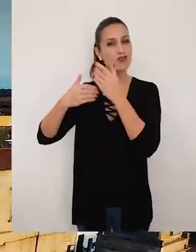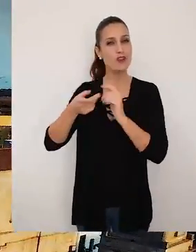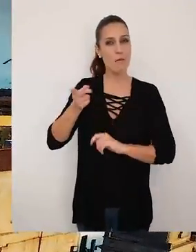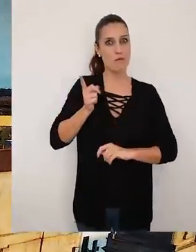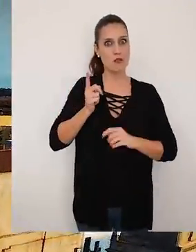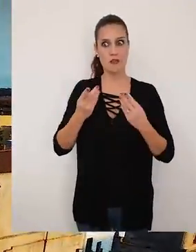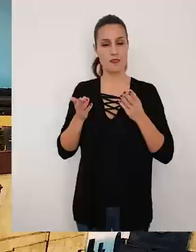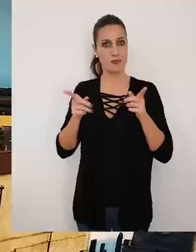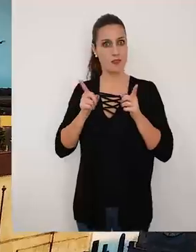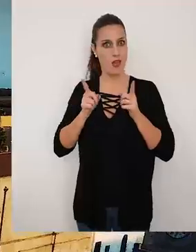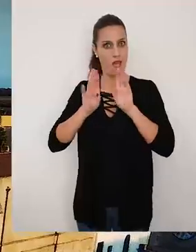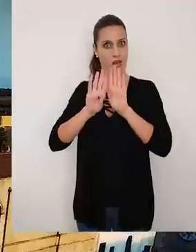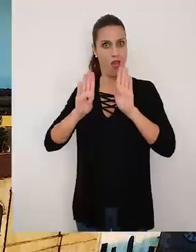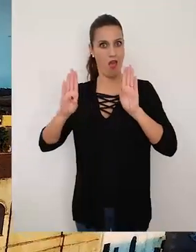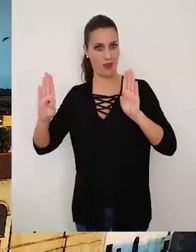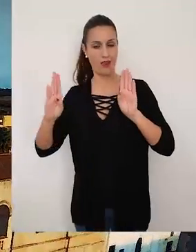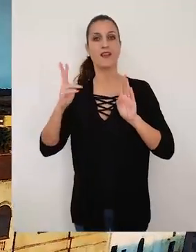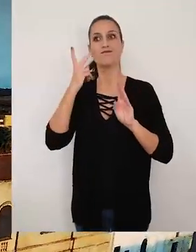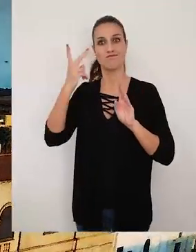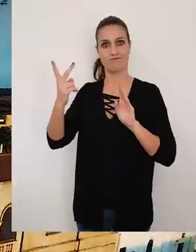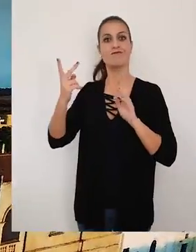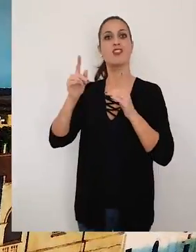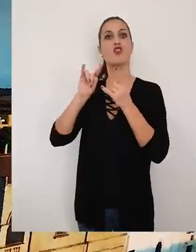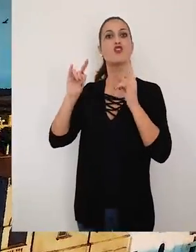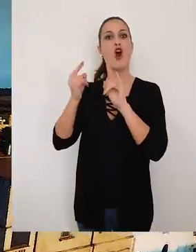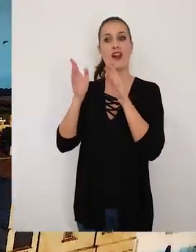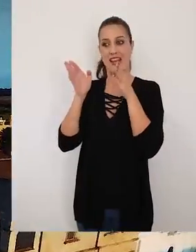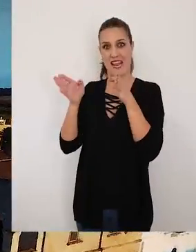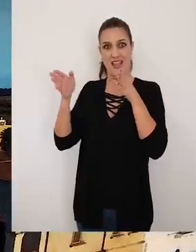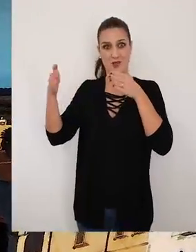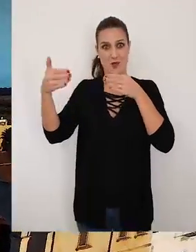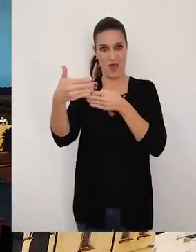militaresca, come ricorda con la sua presenza l'austera torre squadrata.